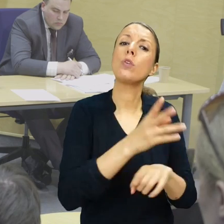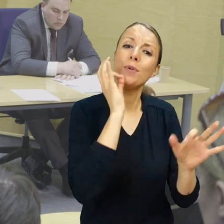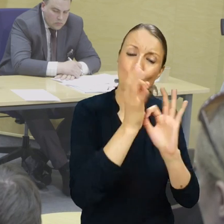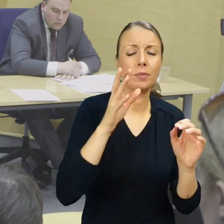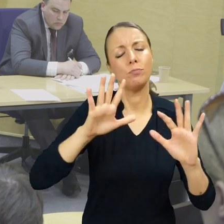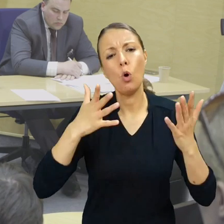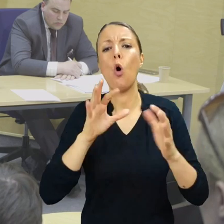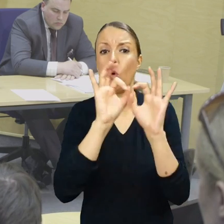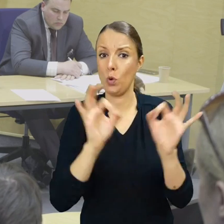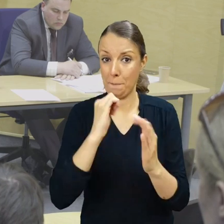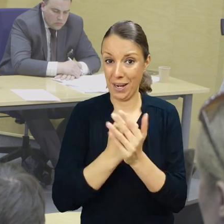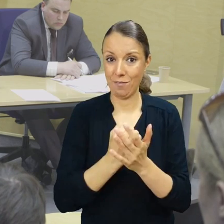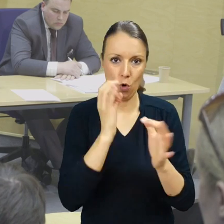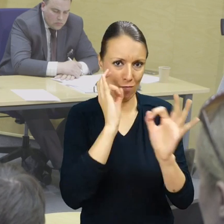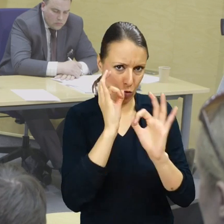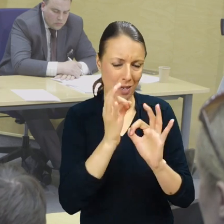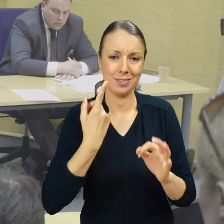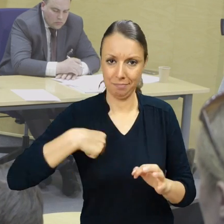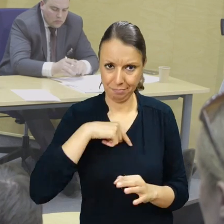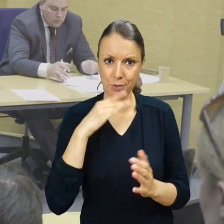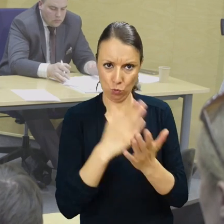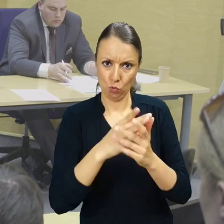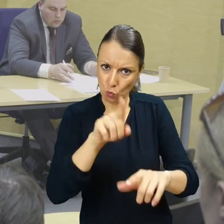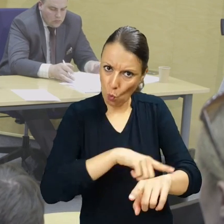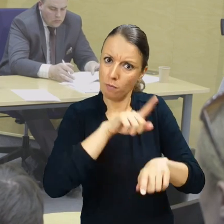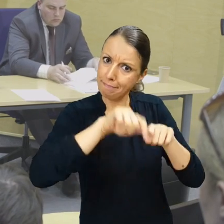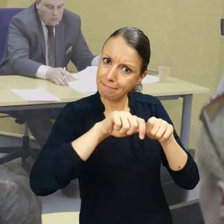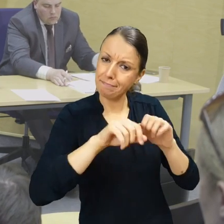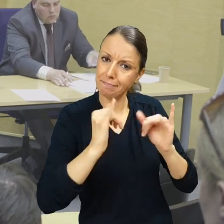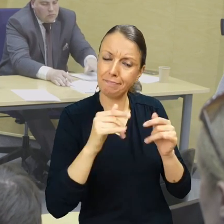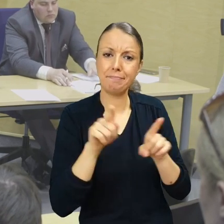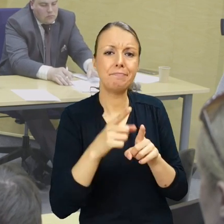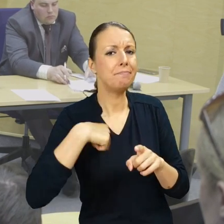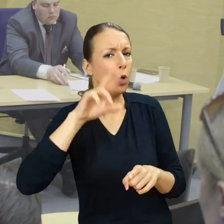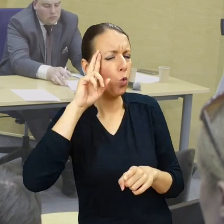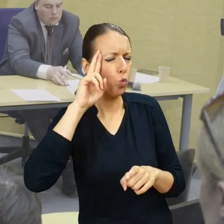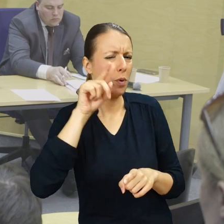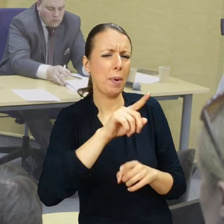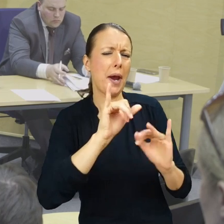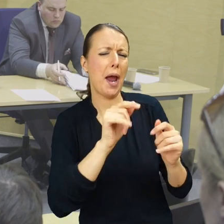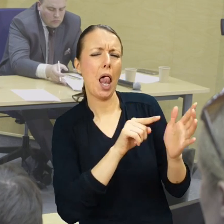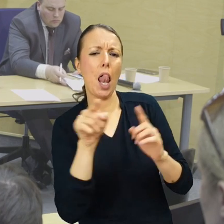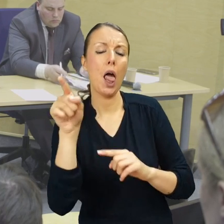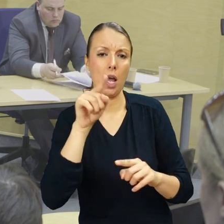żeby zrozumieć potencjalne przyczyny przesunięcia się do takich koncepcji. Mianowicie